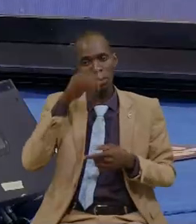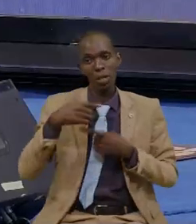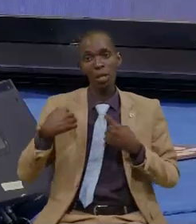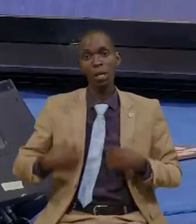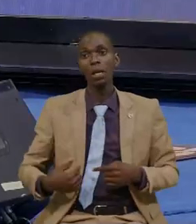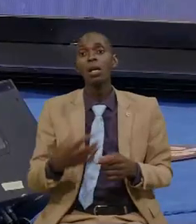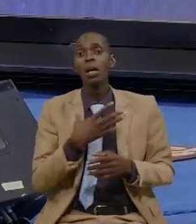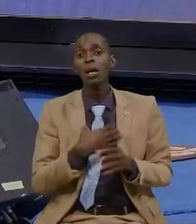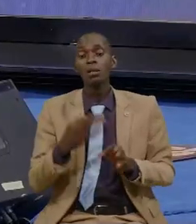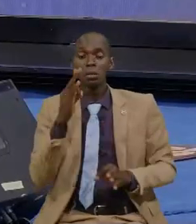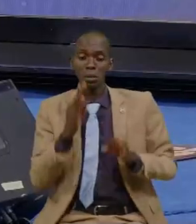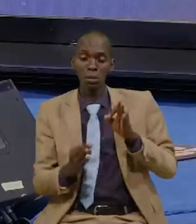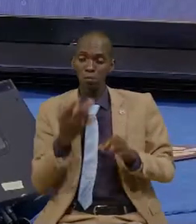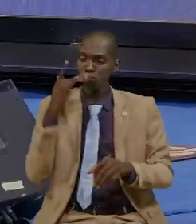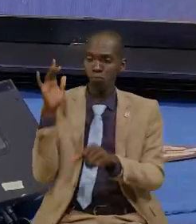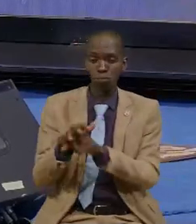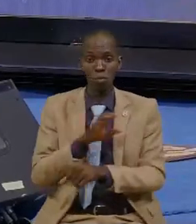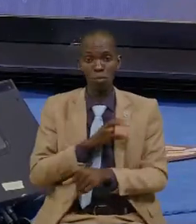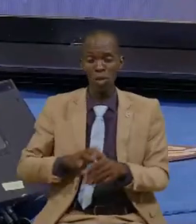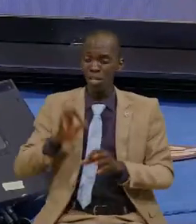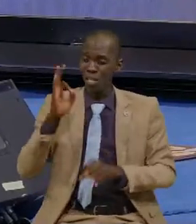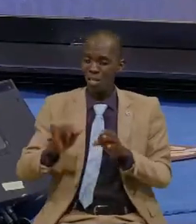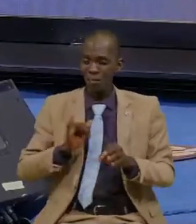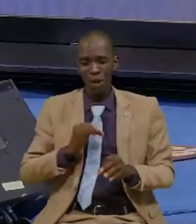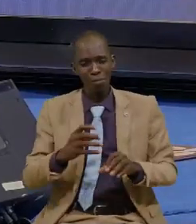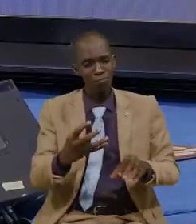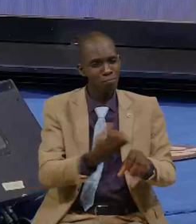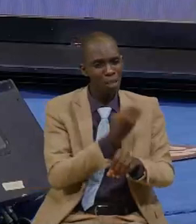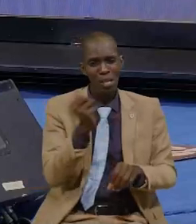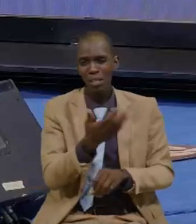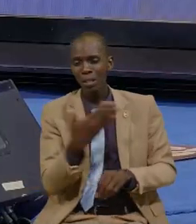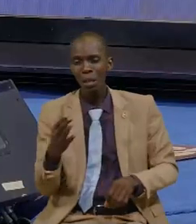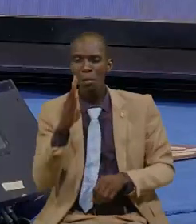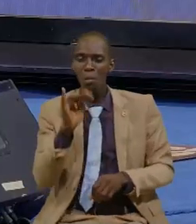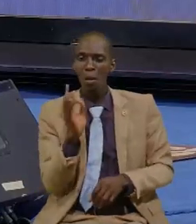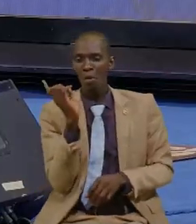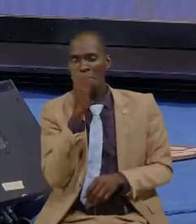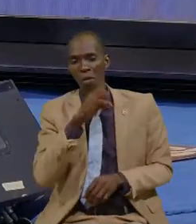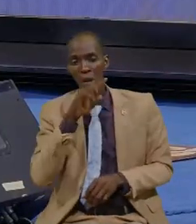vie. Et dit, et si j'ai fait tort de quelque chose à quelqu'un,